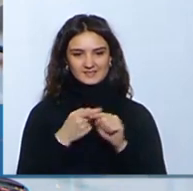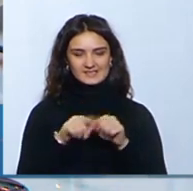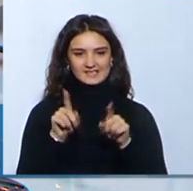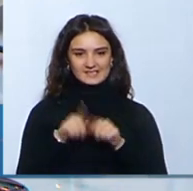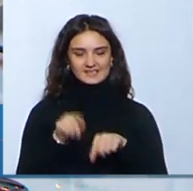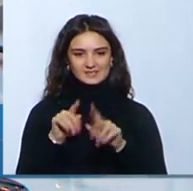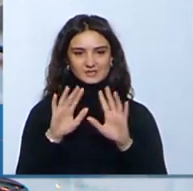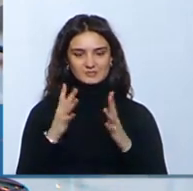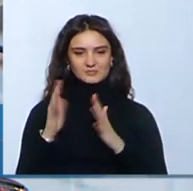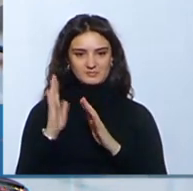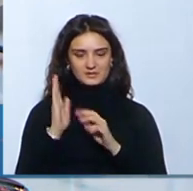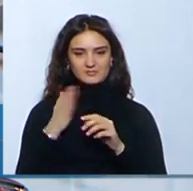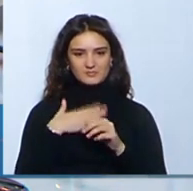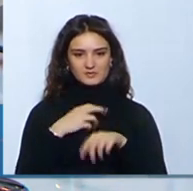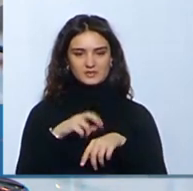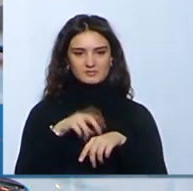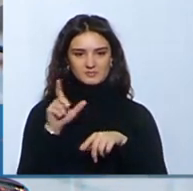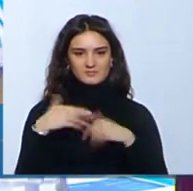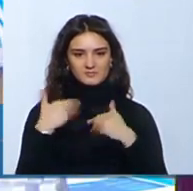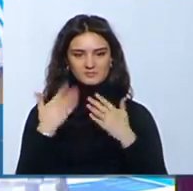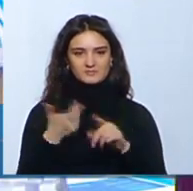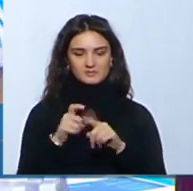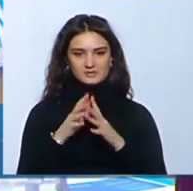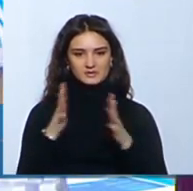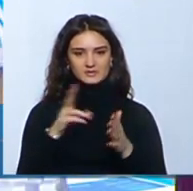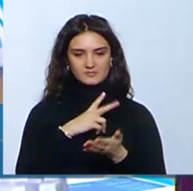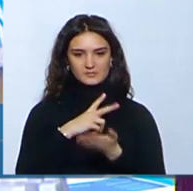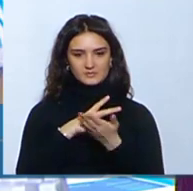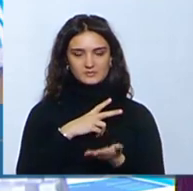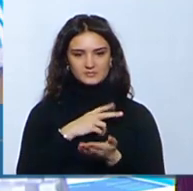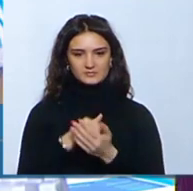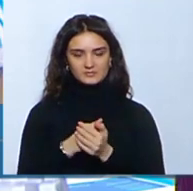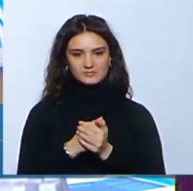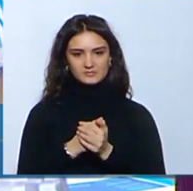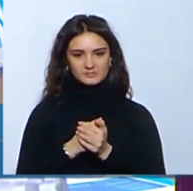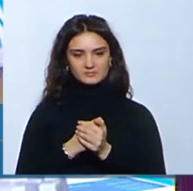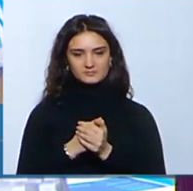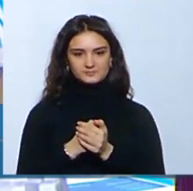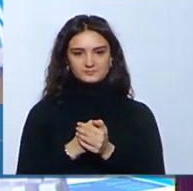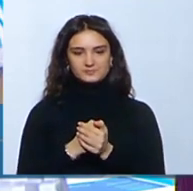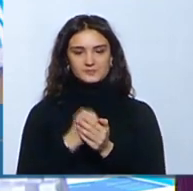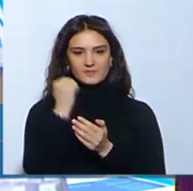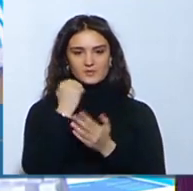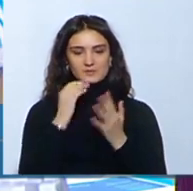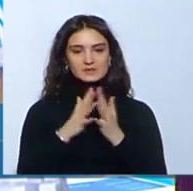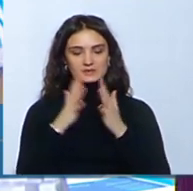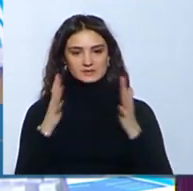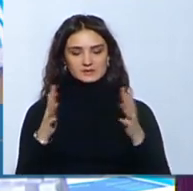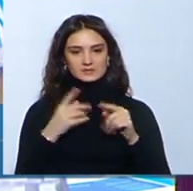ასეთი შემთხვევები, ალბათ ექნება ჩვენს ექიმს. მივესალმები ძალიან დიდი სიყვარული. მადლობა. მადლობა, დიდი